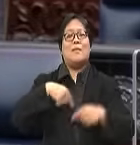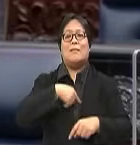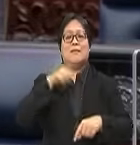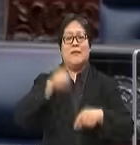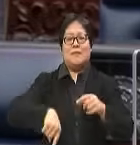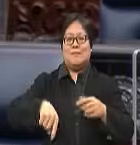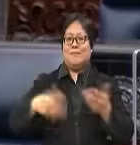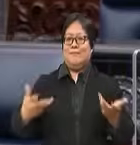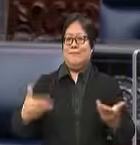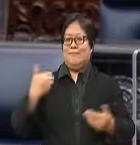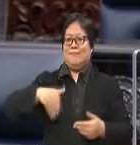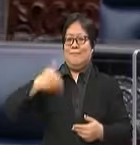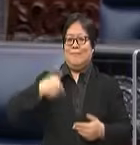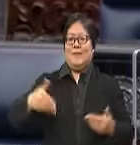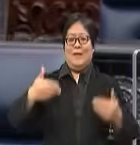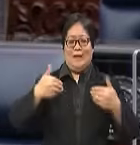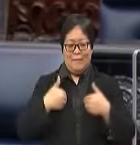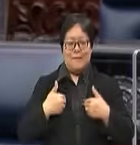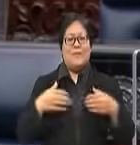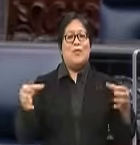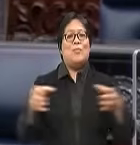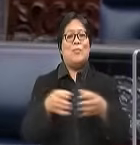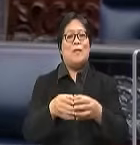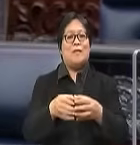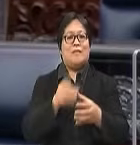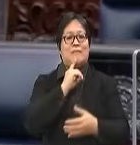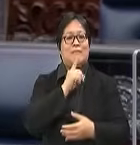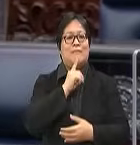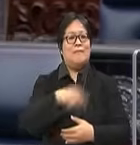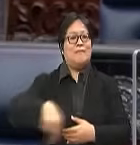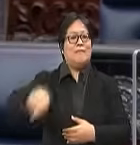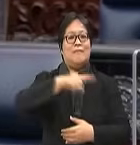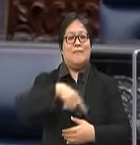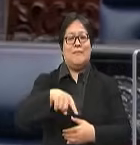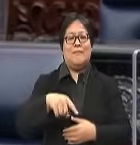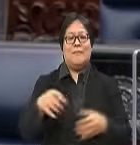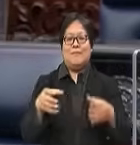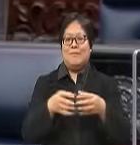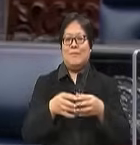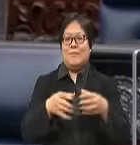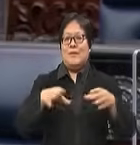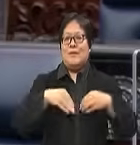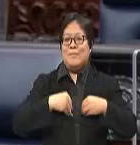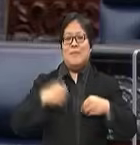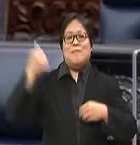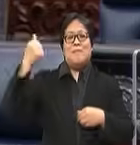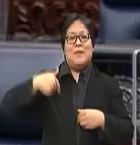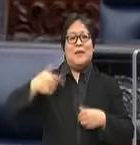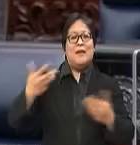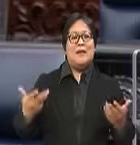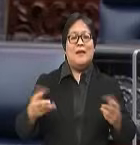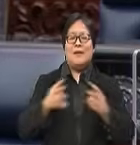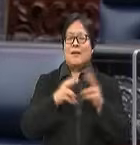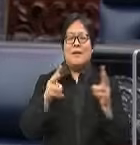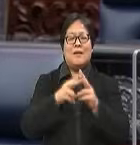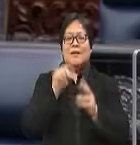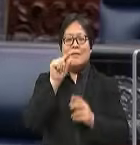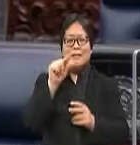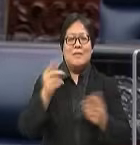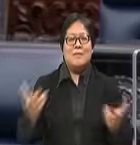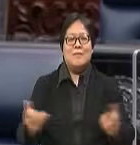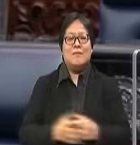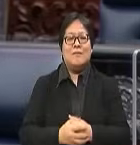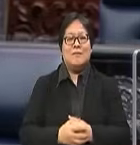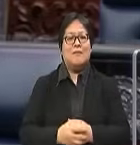kita tidak boleh nafikan bahwa aduk gulungan yang memang golongan rentan ini yang menerima penceng yang yang sangat sedikit